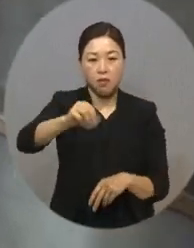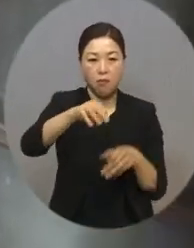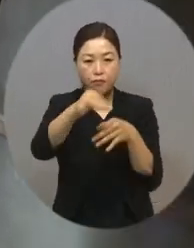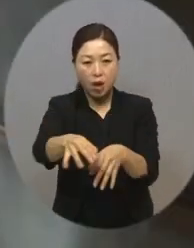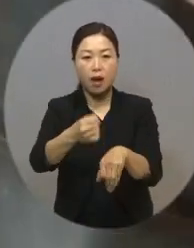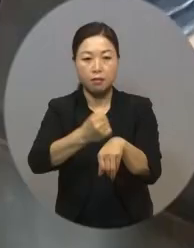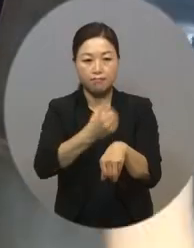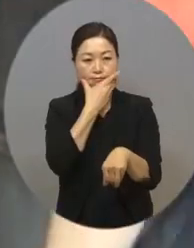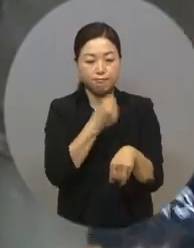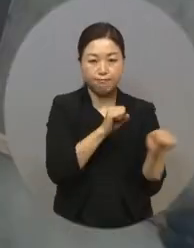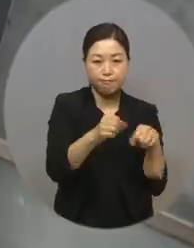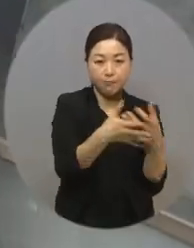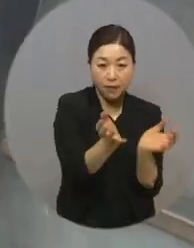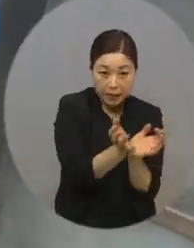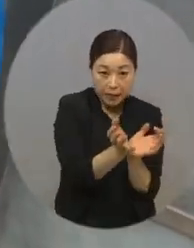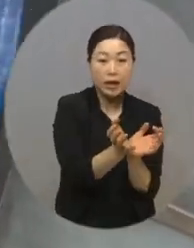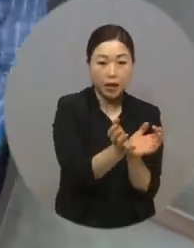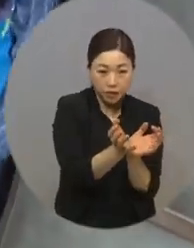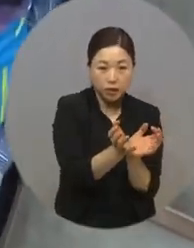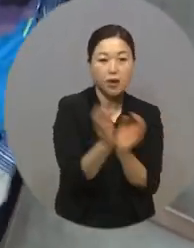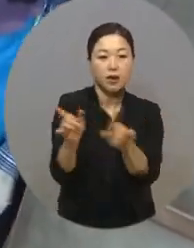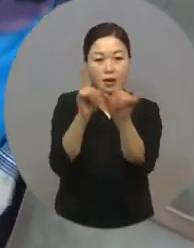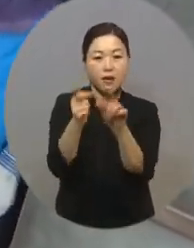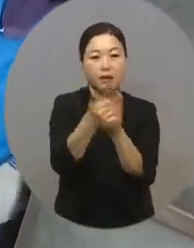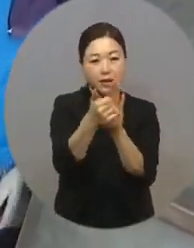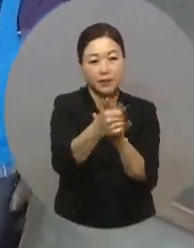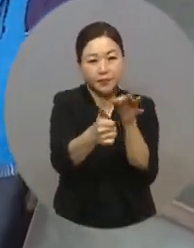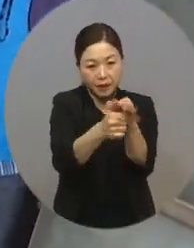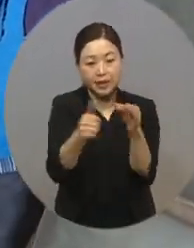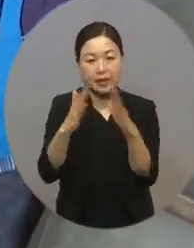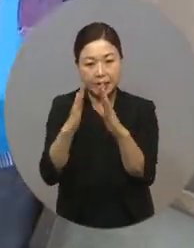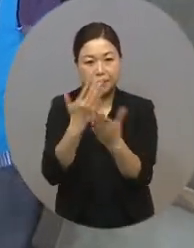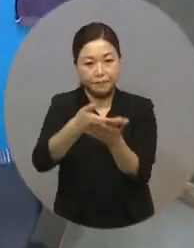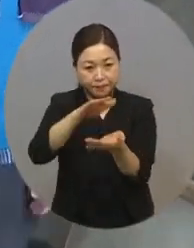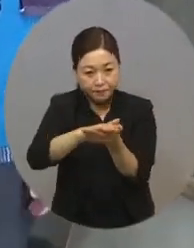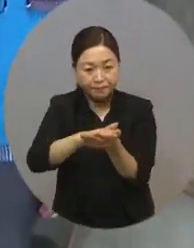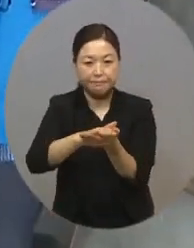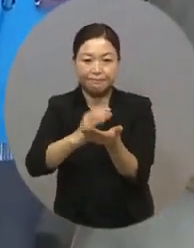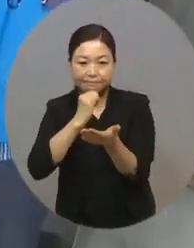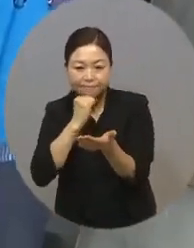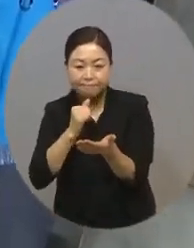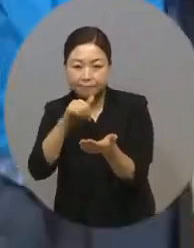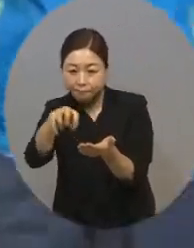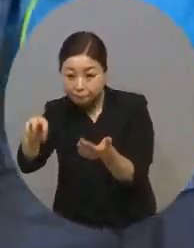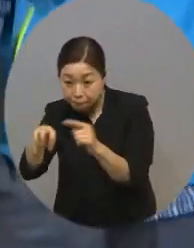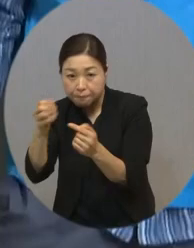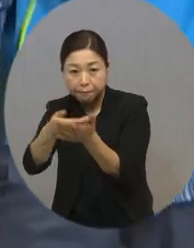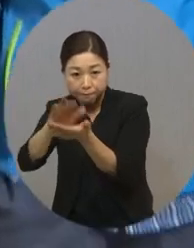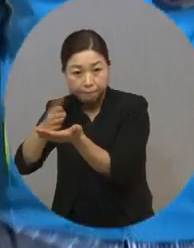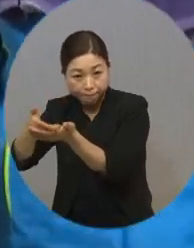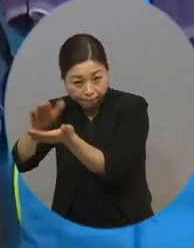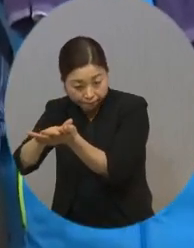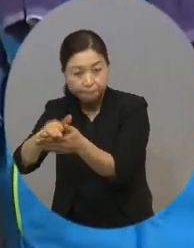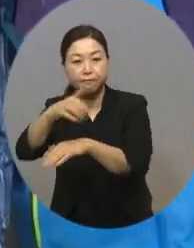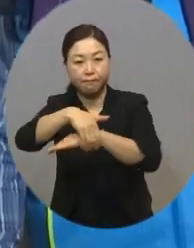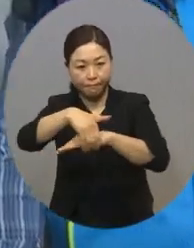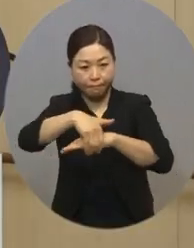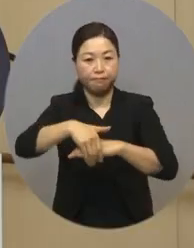기동 대원과 함께 생활 지원금 지원 집수리 소규모 시설 개선 등에 나설